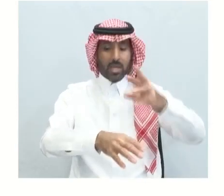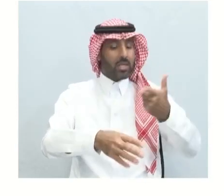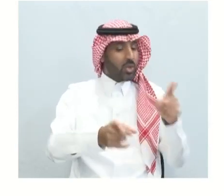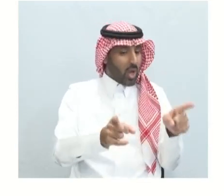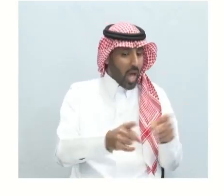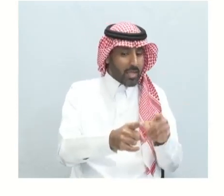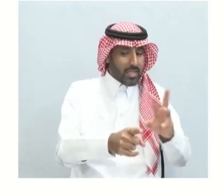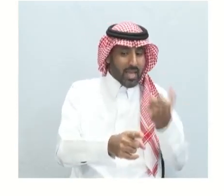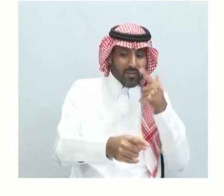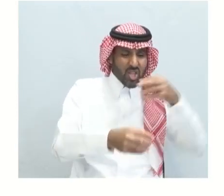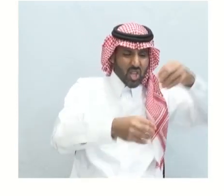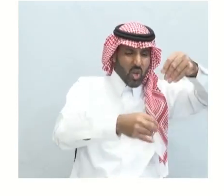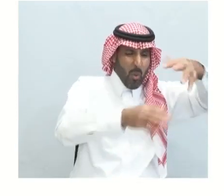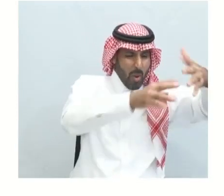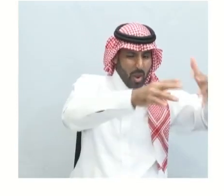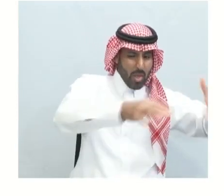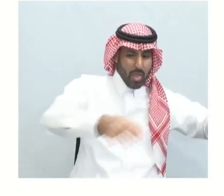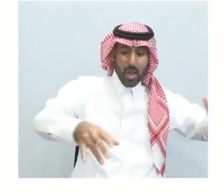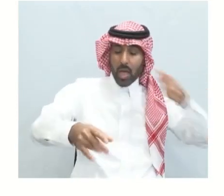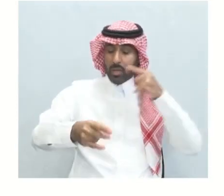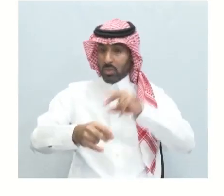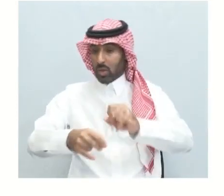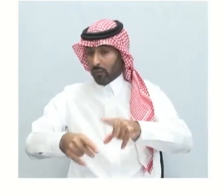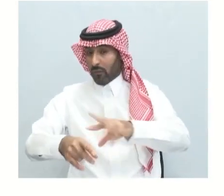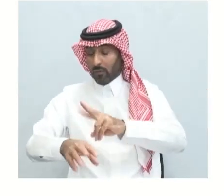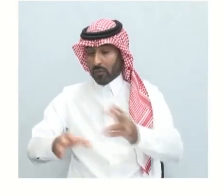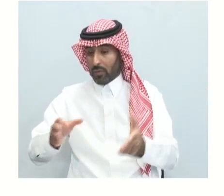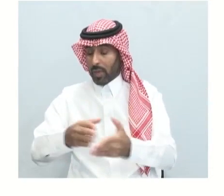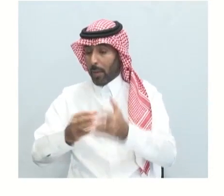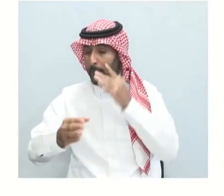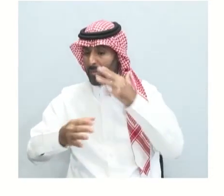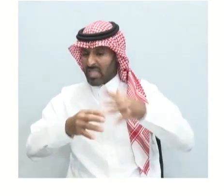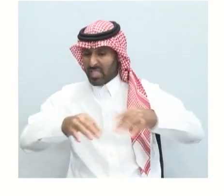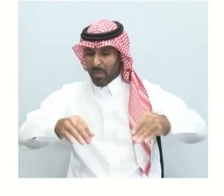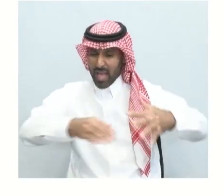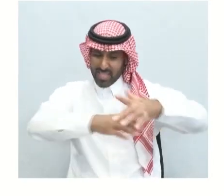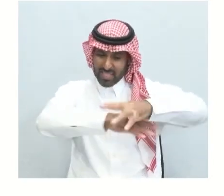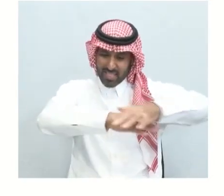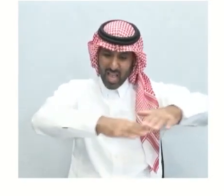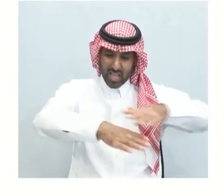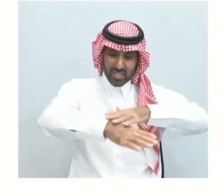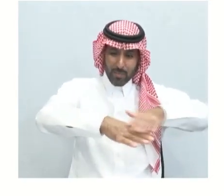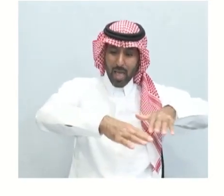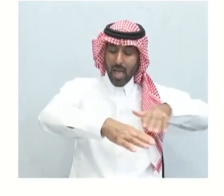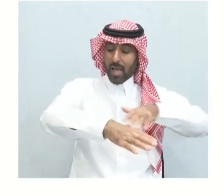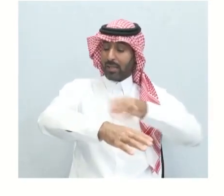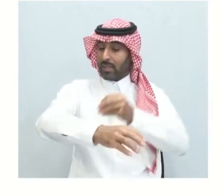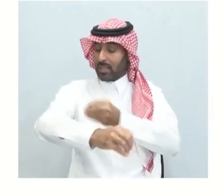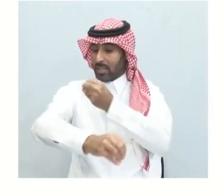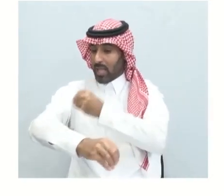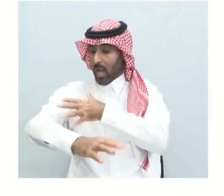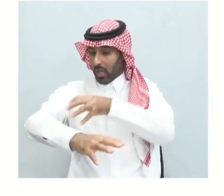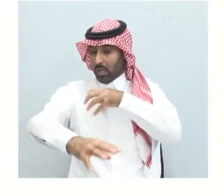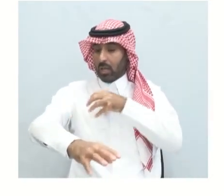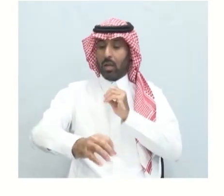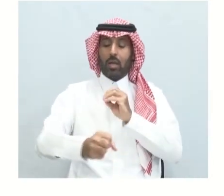تشكلت الكثبان الرمليه وتميز او تميزي بين السباخ الساحليه والسباق الداخليه بعد